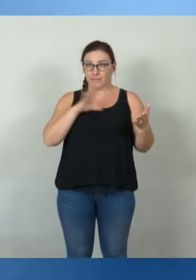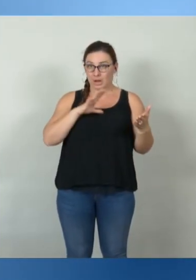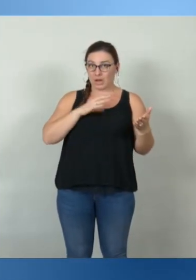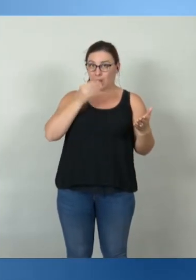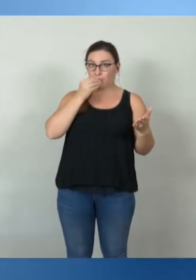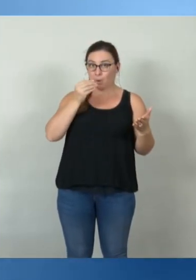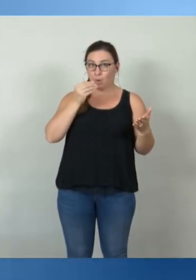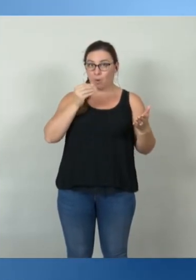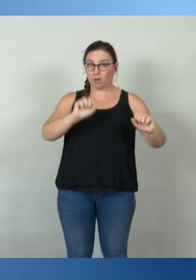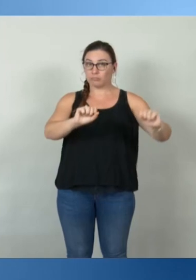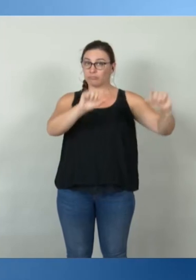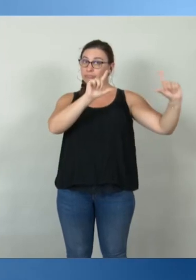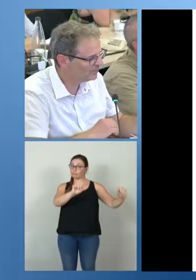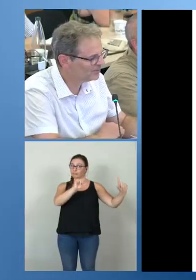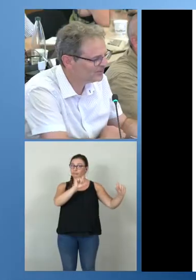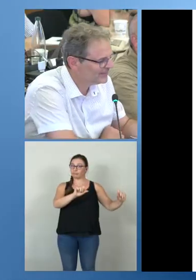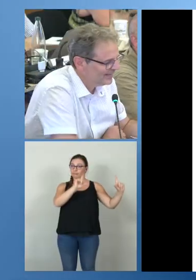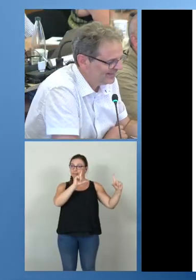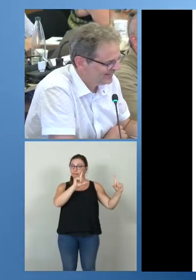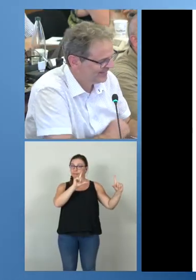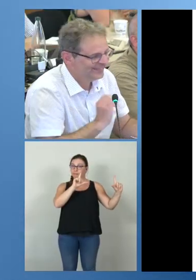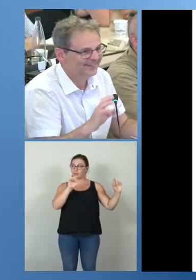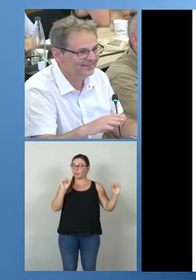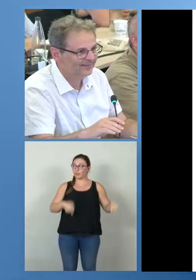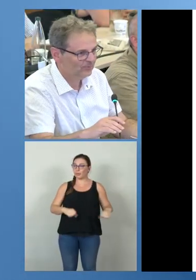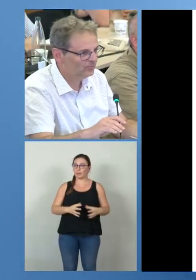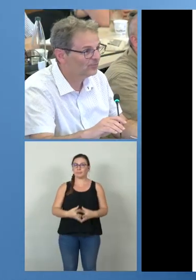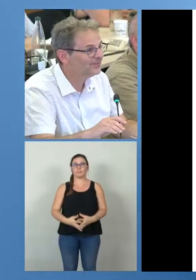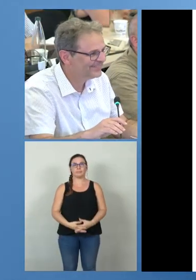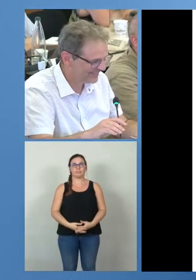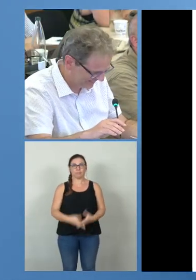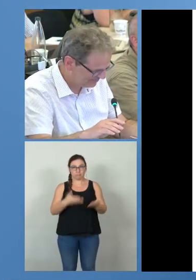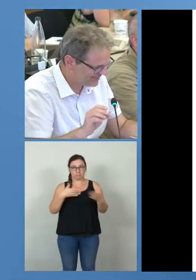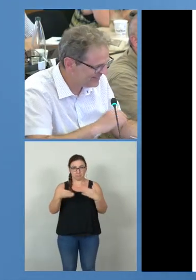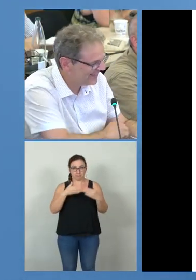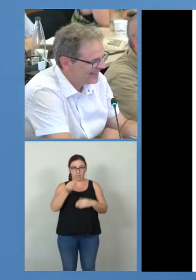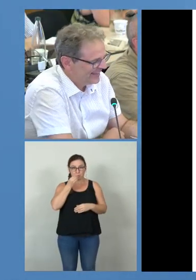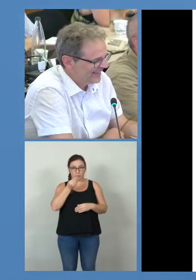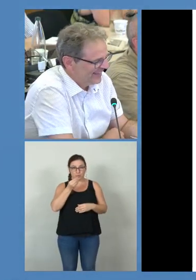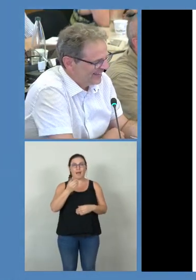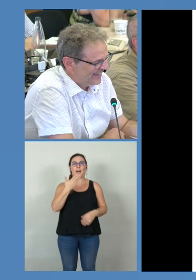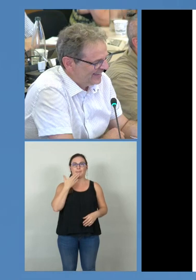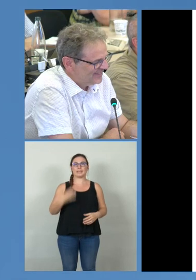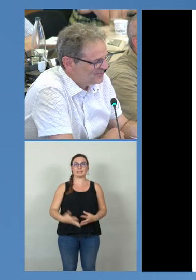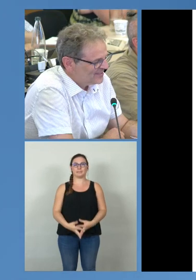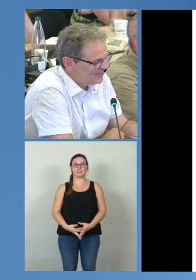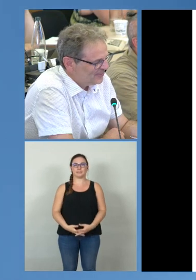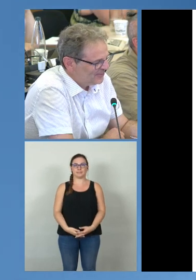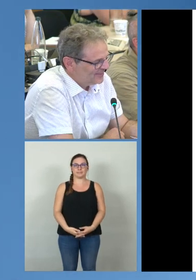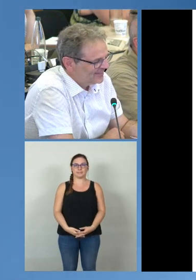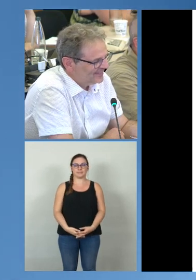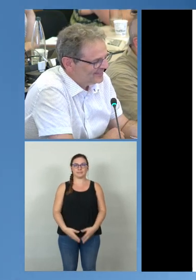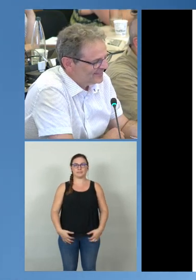les diapositives et donc tout fonctionne merci donc nous